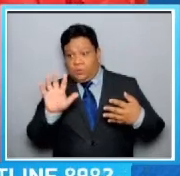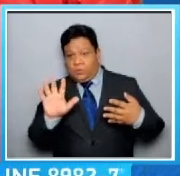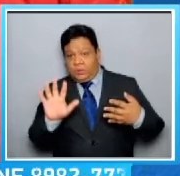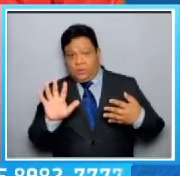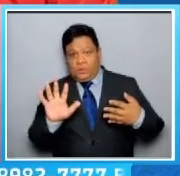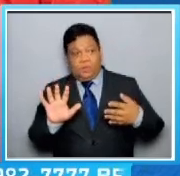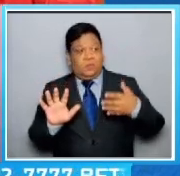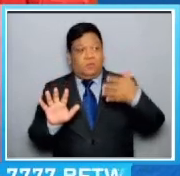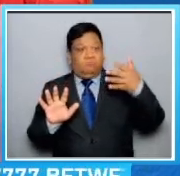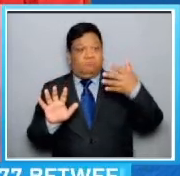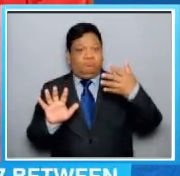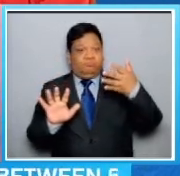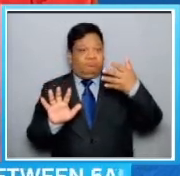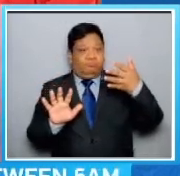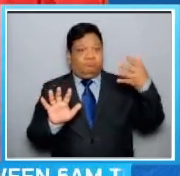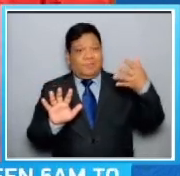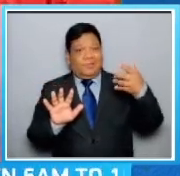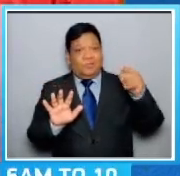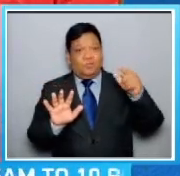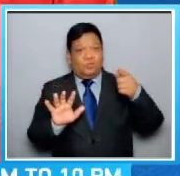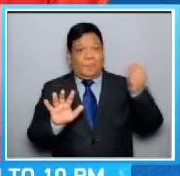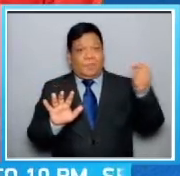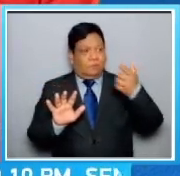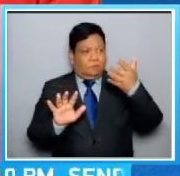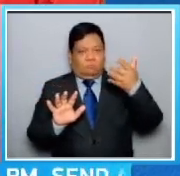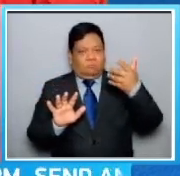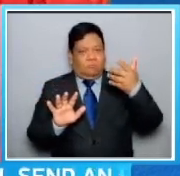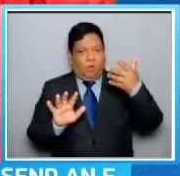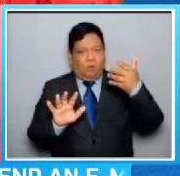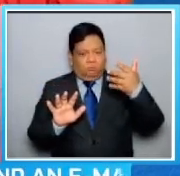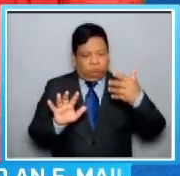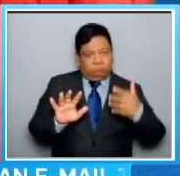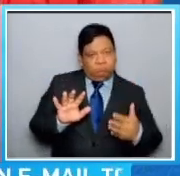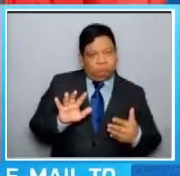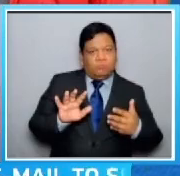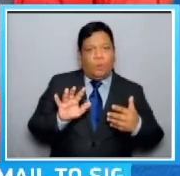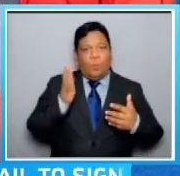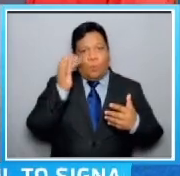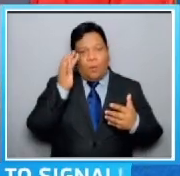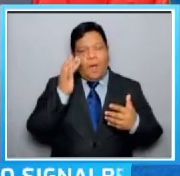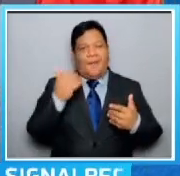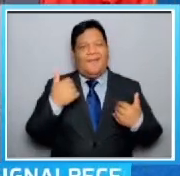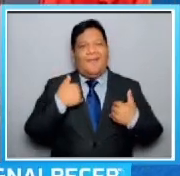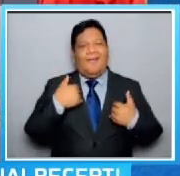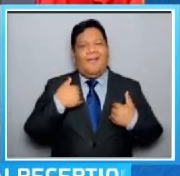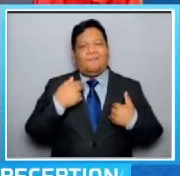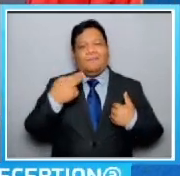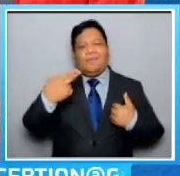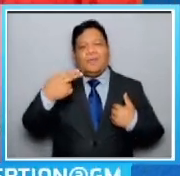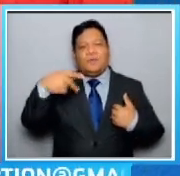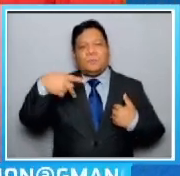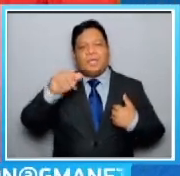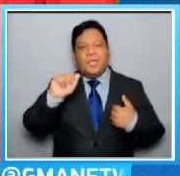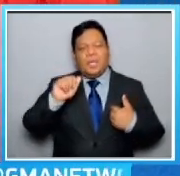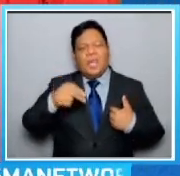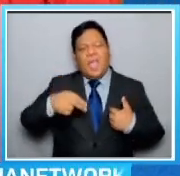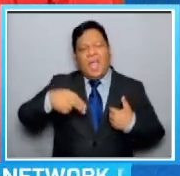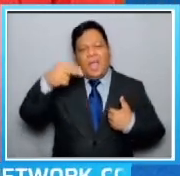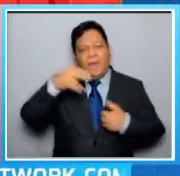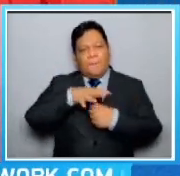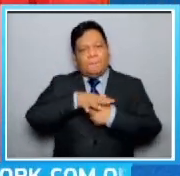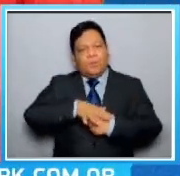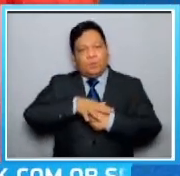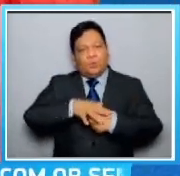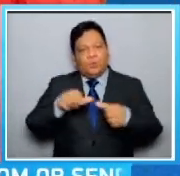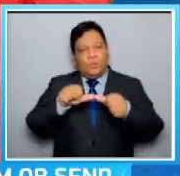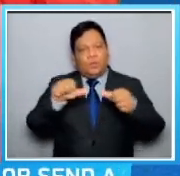at imbis lumapit pa dito sa atin dahil nga sa isang high pressure area na nagsilbing parang bakod